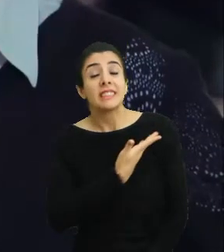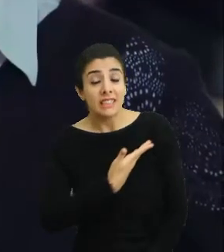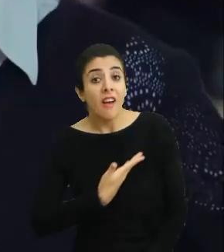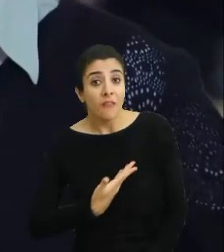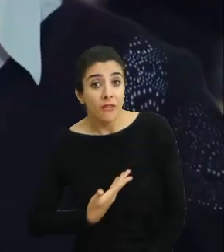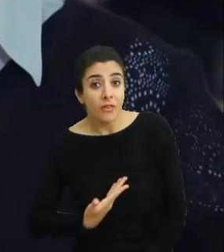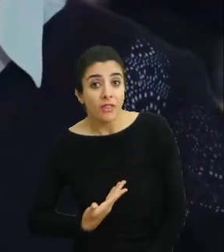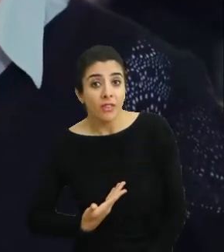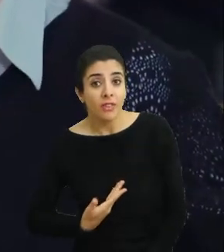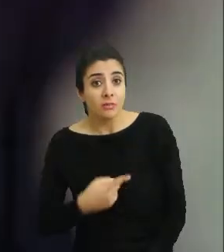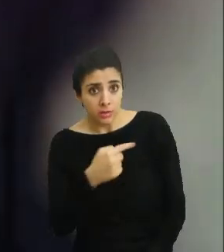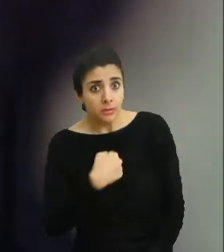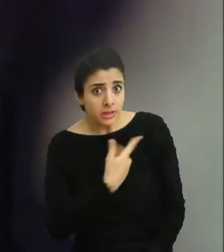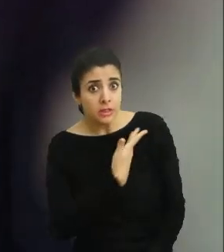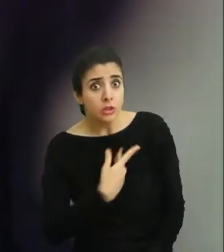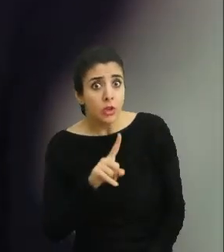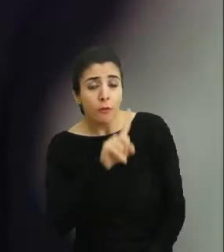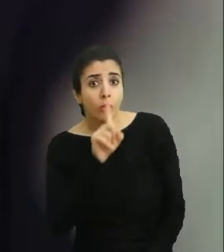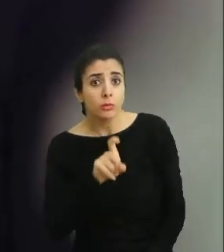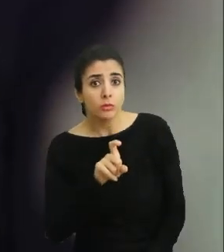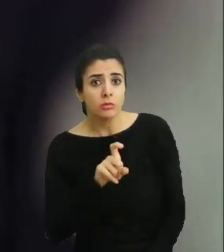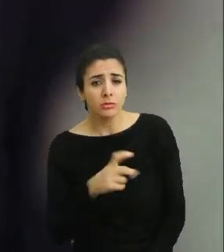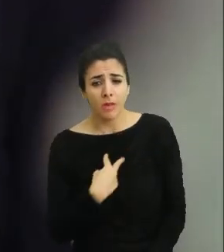Seviyorum, seviyor musun?